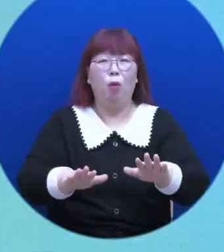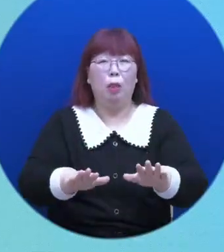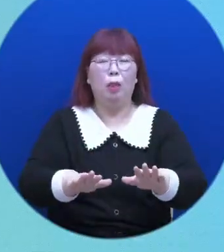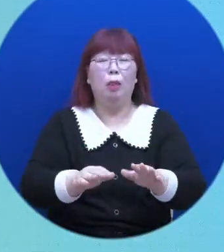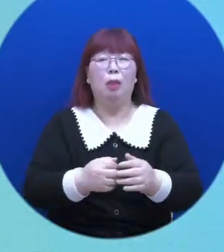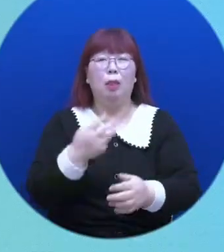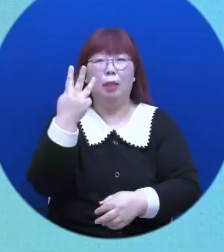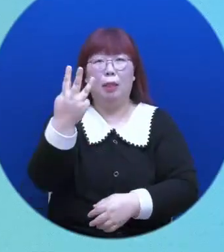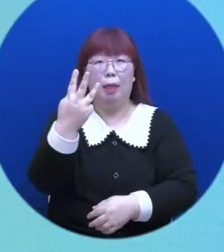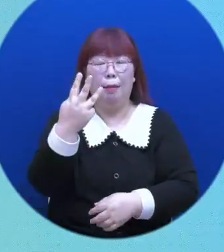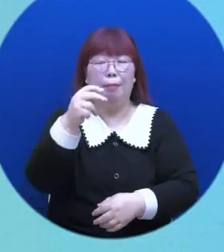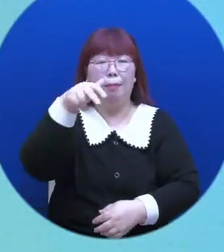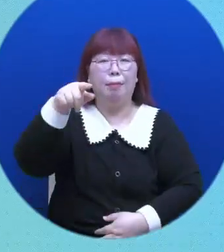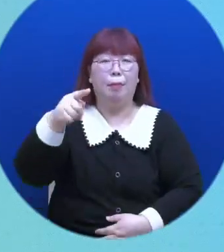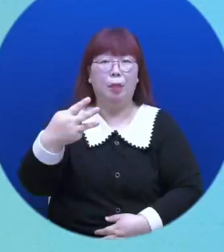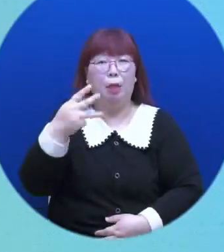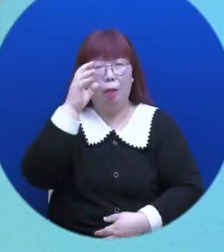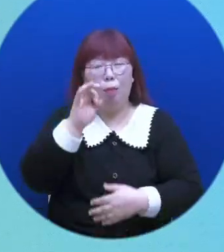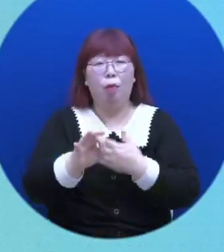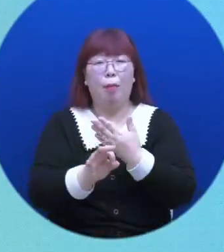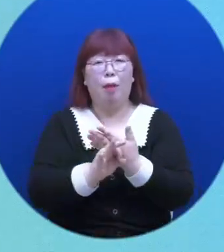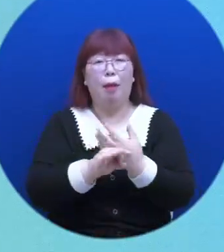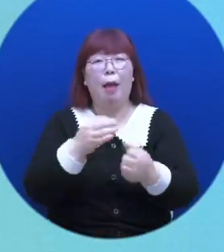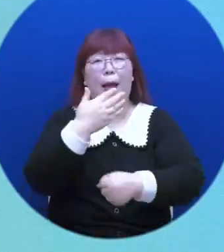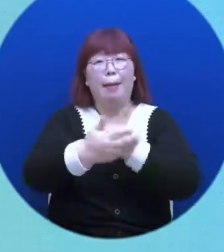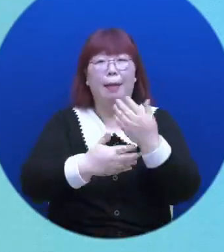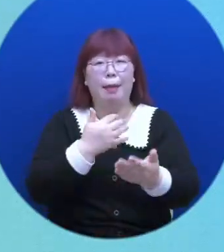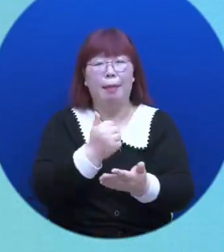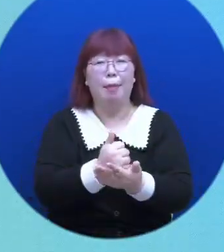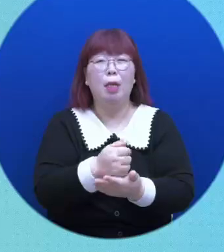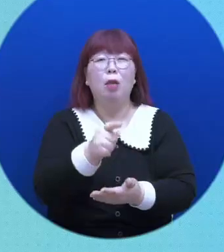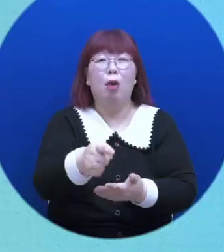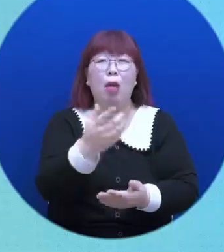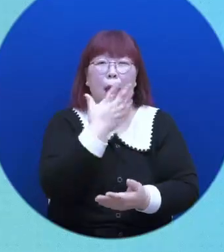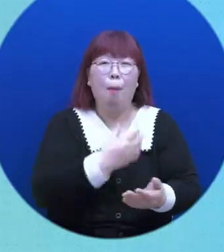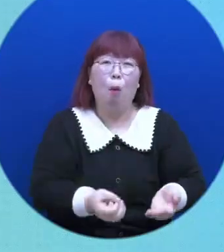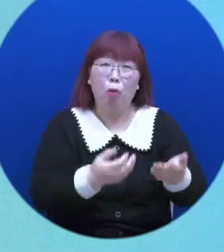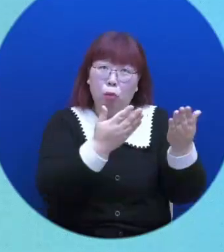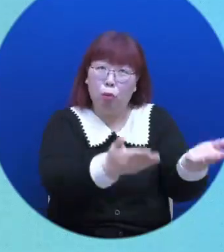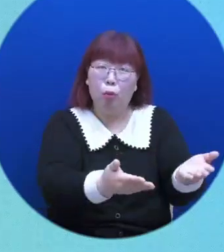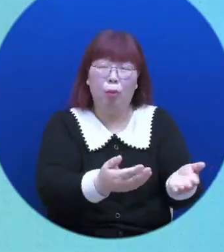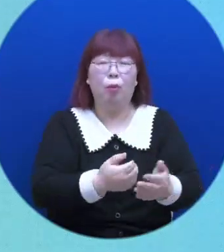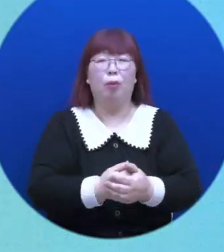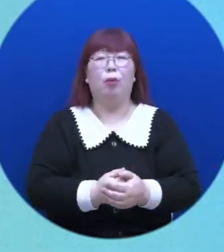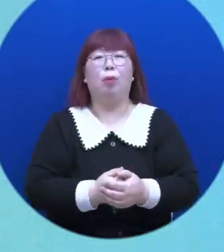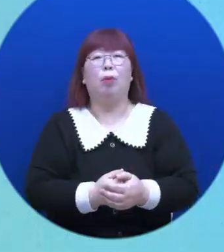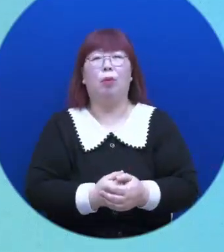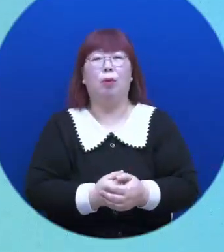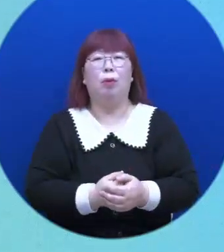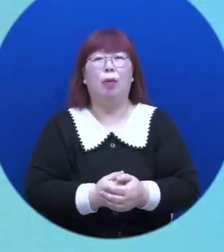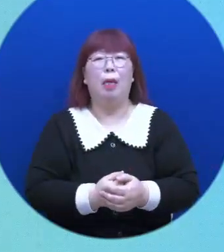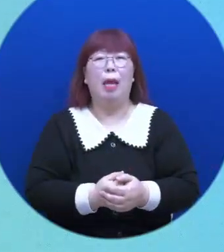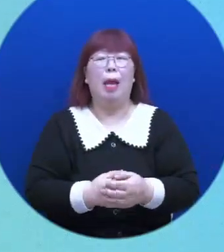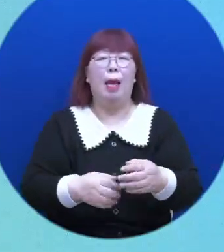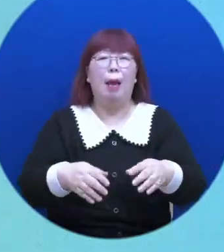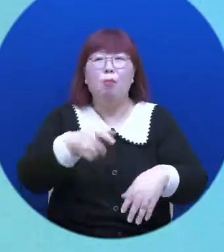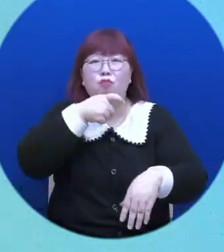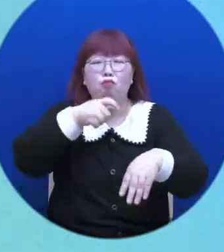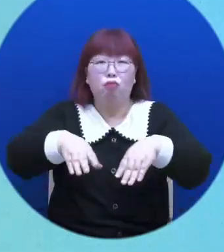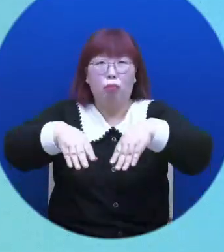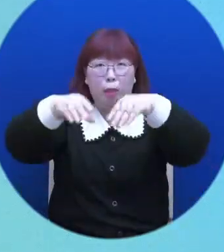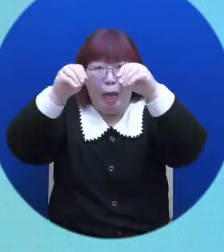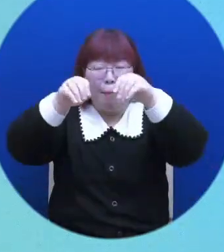보면은 이 말씀이 있어요. 하나님께서 너희들에게 복을 주는데 어떤 복이냐? 사막이 에덴 동산